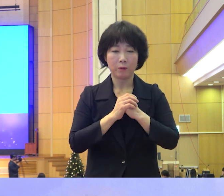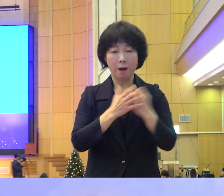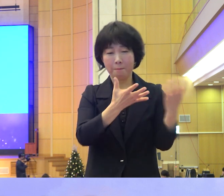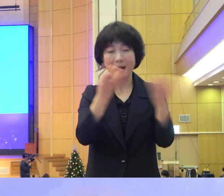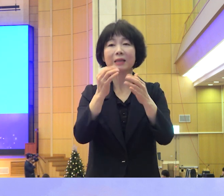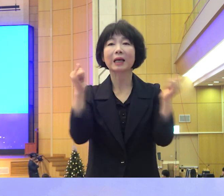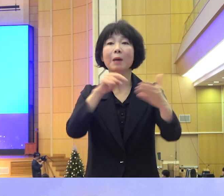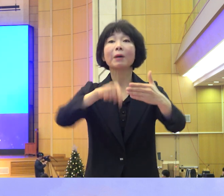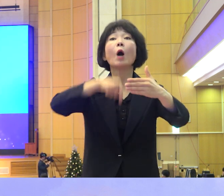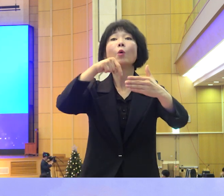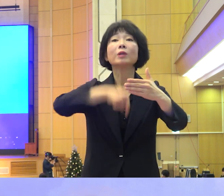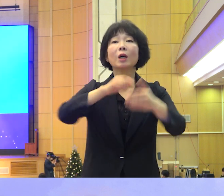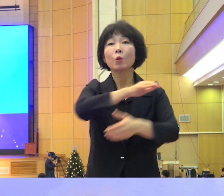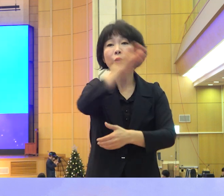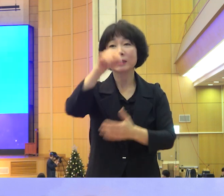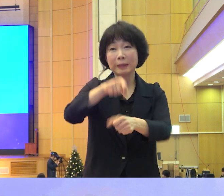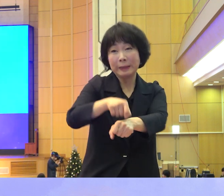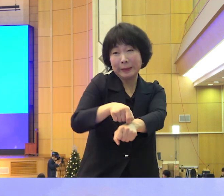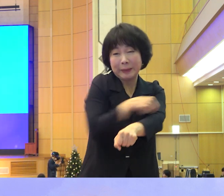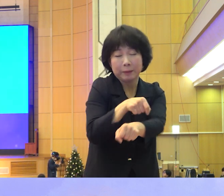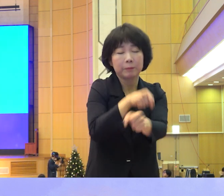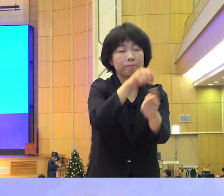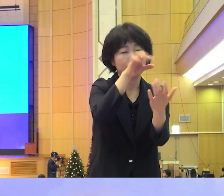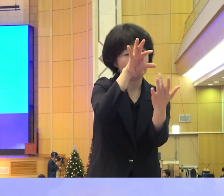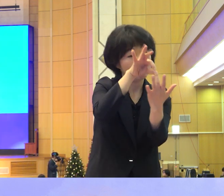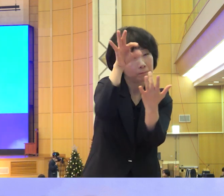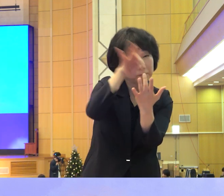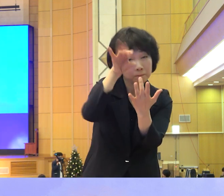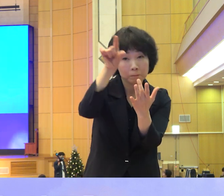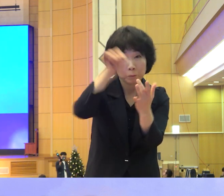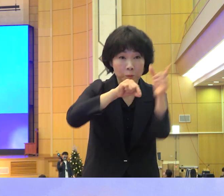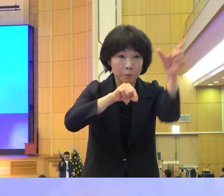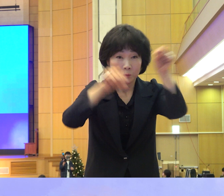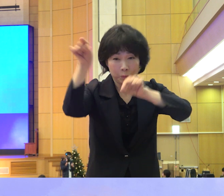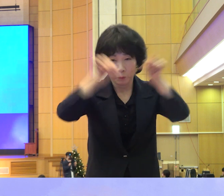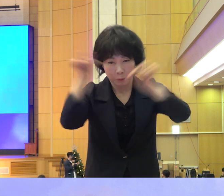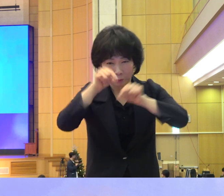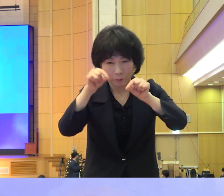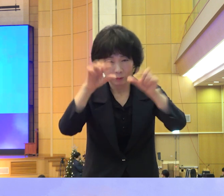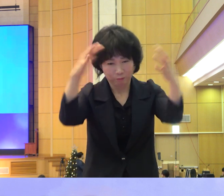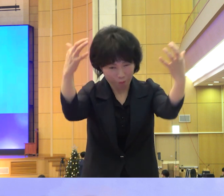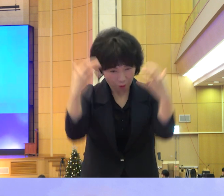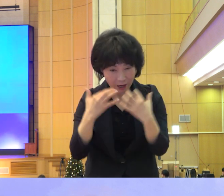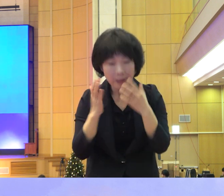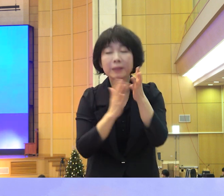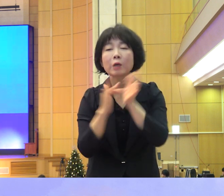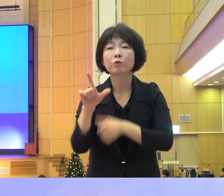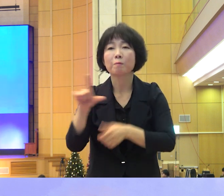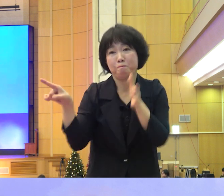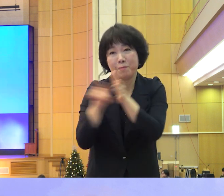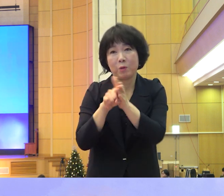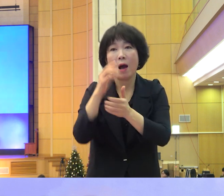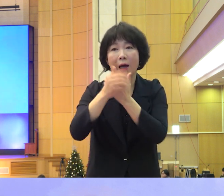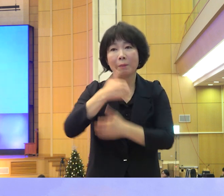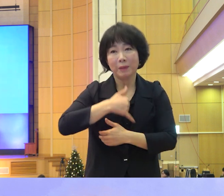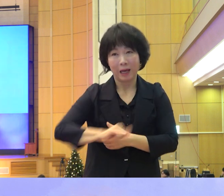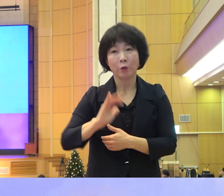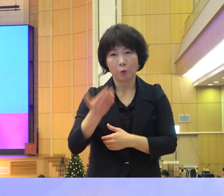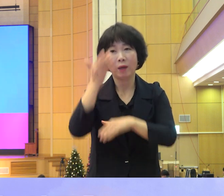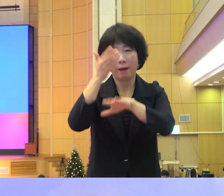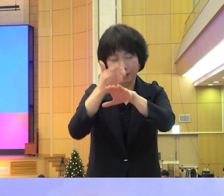만 백성들 중에 우리를 특별히 택하시고 부르시고 예수 믿고 하나님 자녀가 된 걸